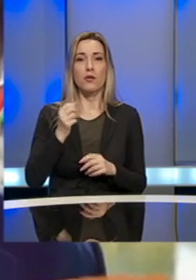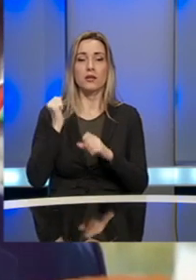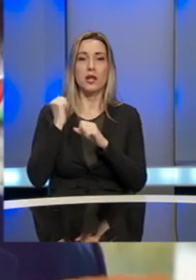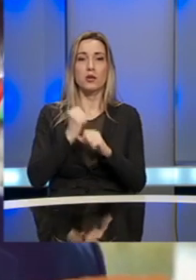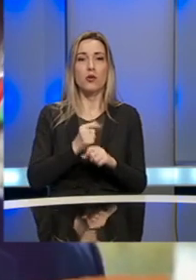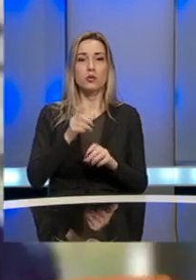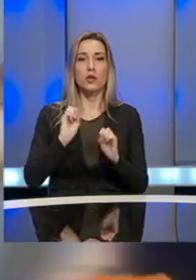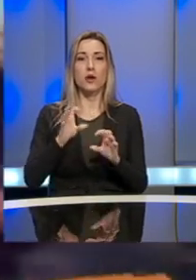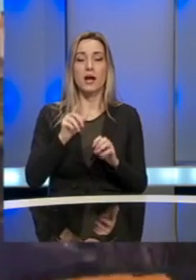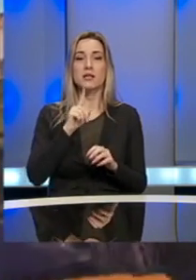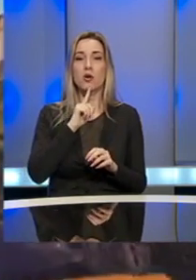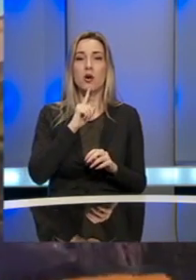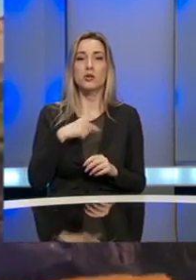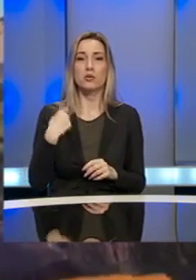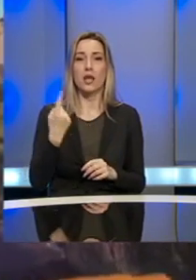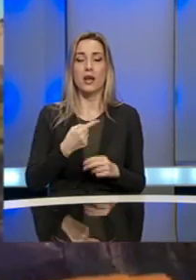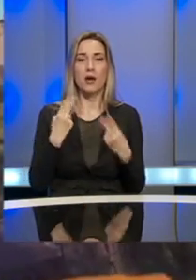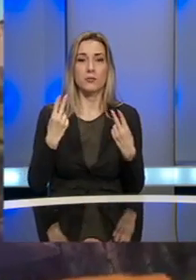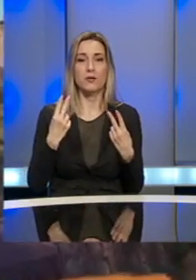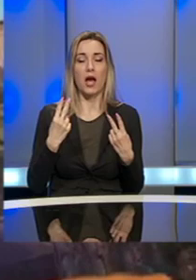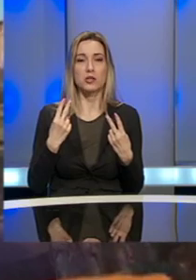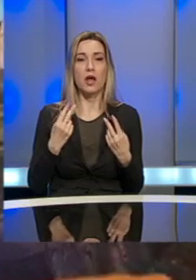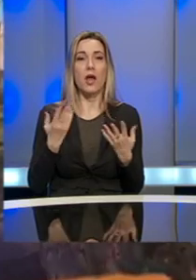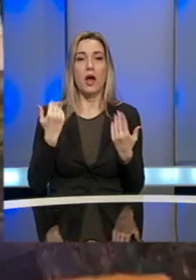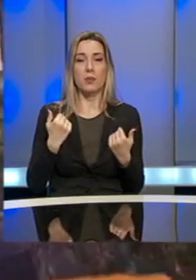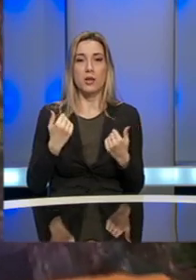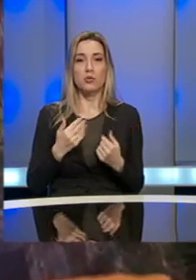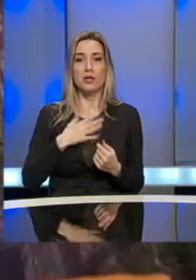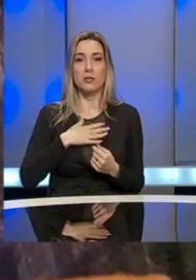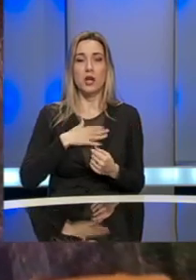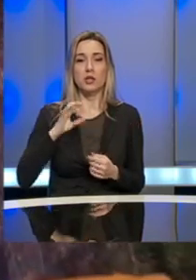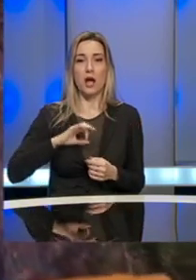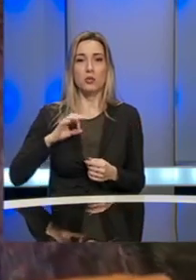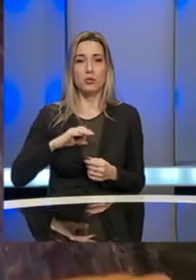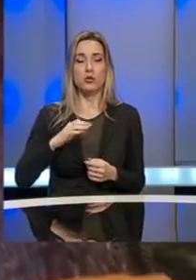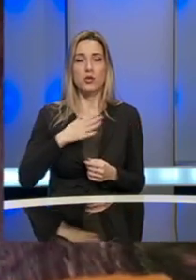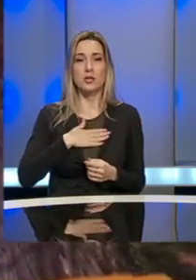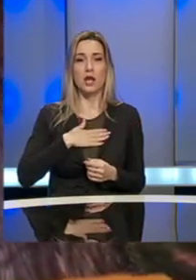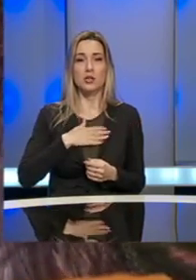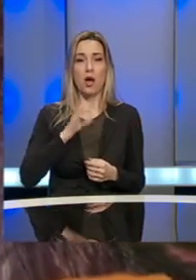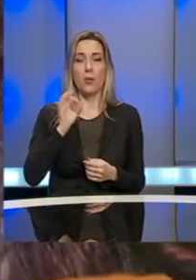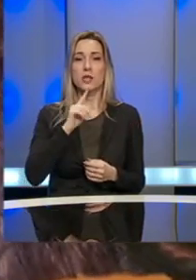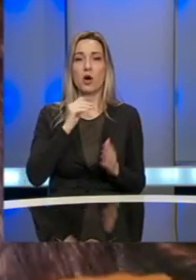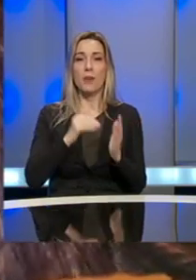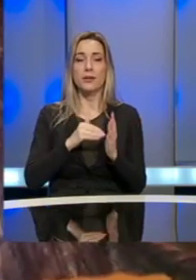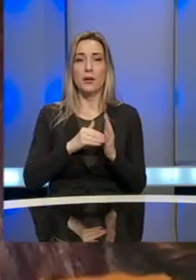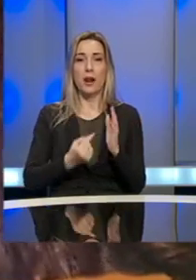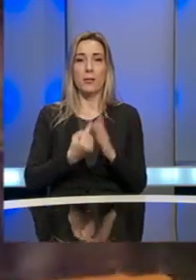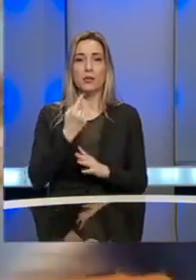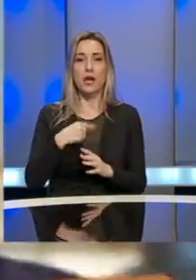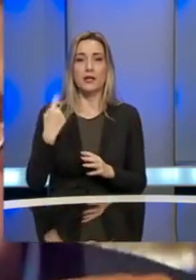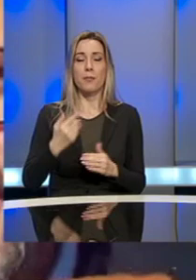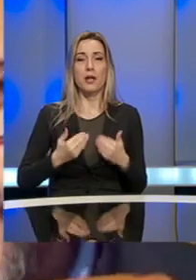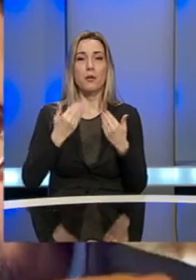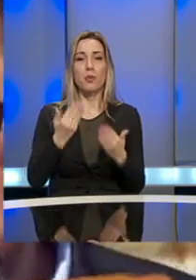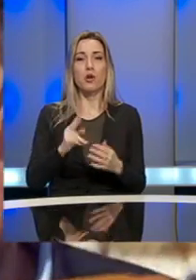su informacije koje su nam nužne. No međutim, naša dužnost, naša, mislim, opcija koja bi trebala postati je da mi ponudimo